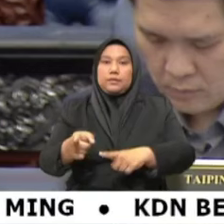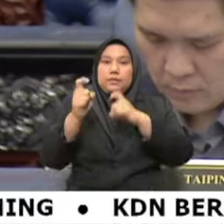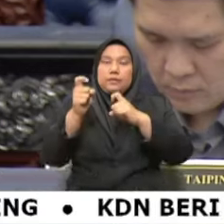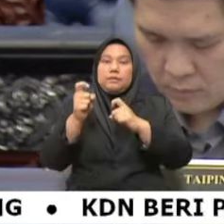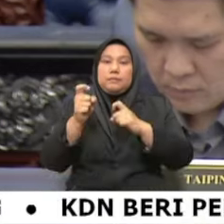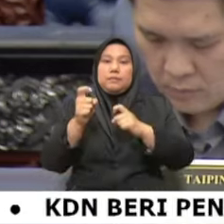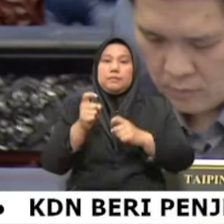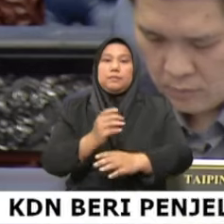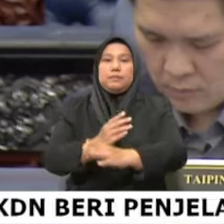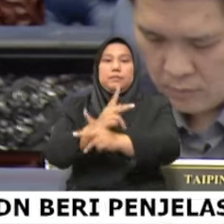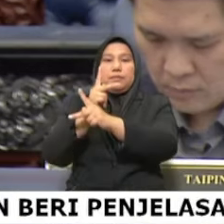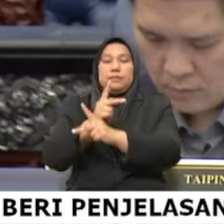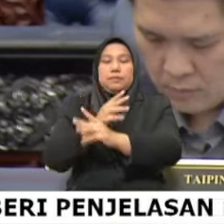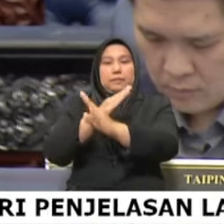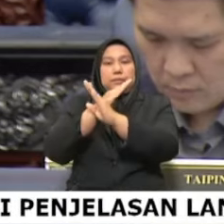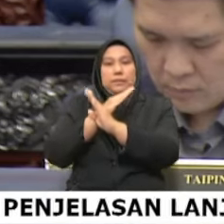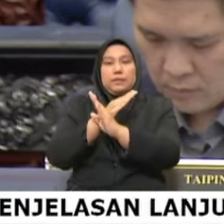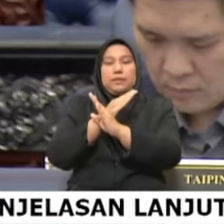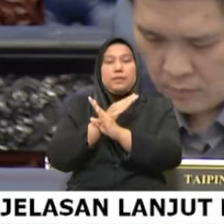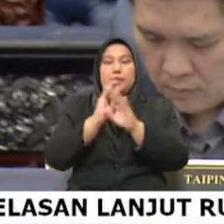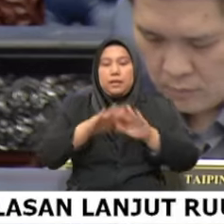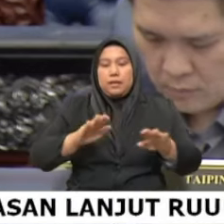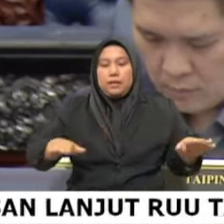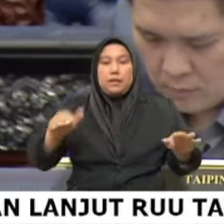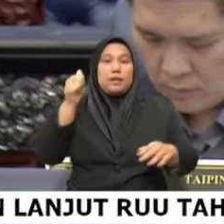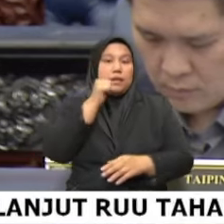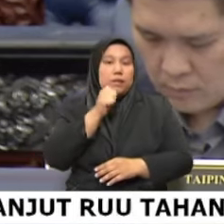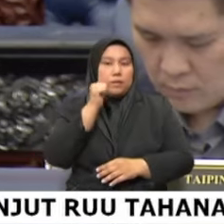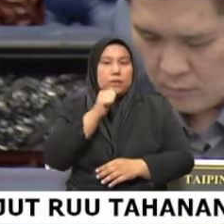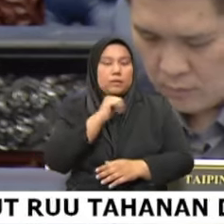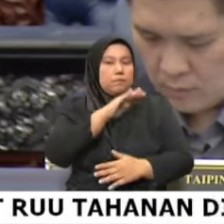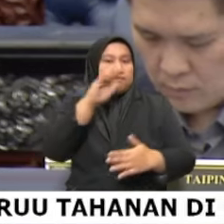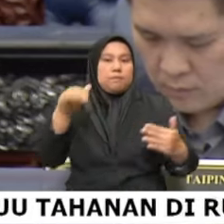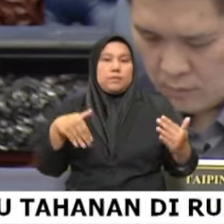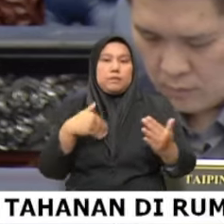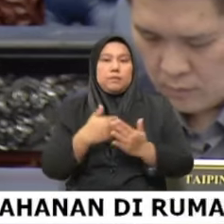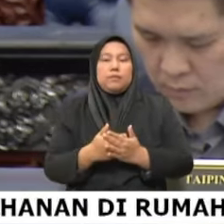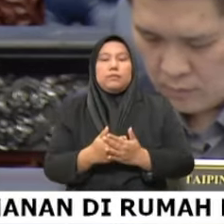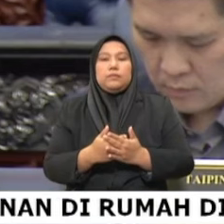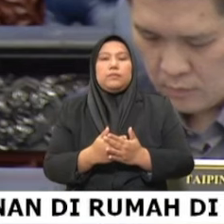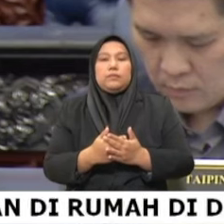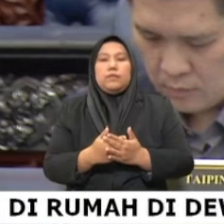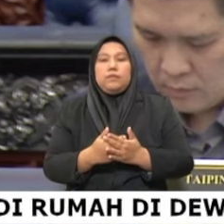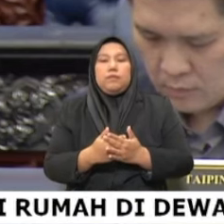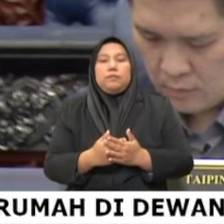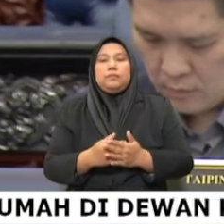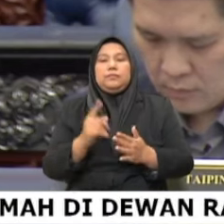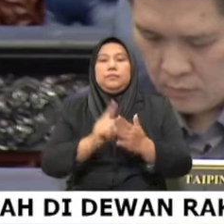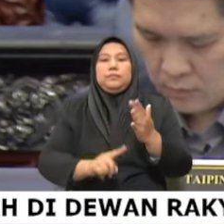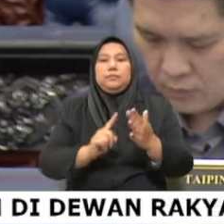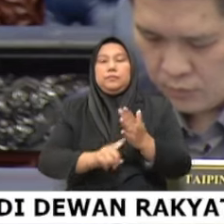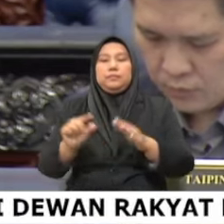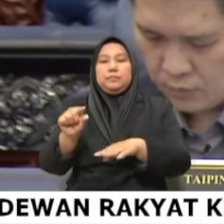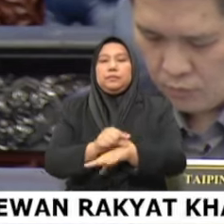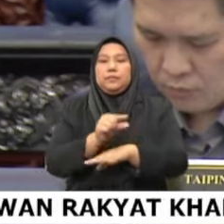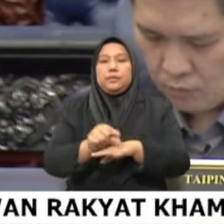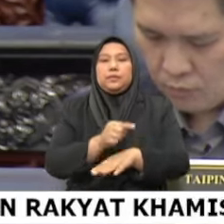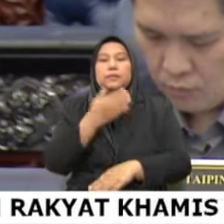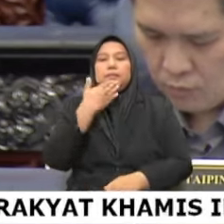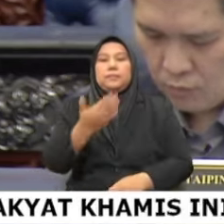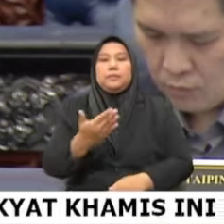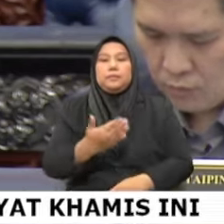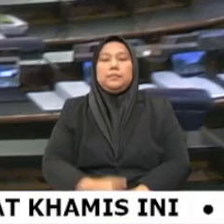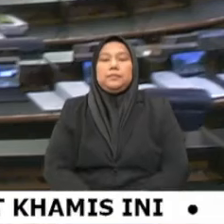melindungi kanak-kanak, wanita dan semua yang sering terdedah kepada pelbagai ancaman dan eksploitasi. Terima kasih. Bentong.